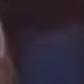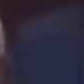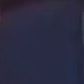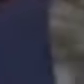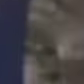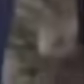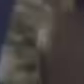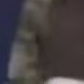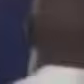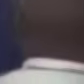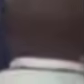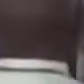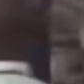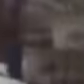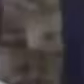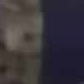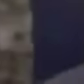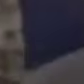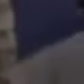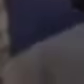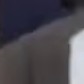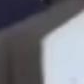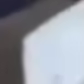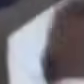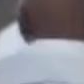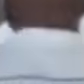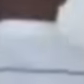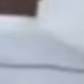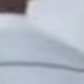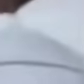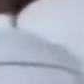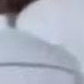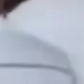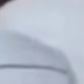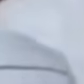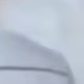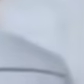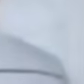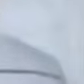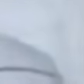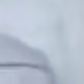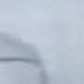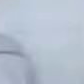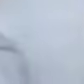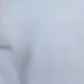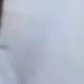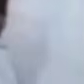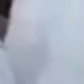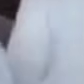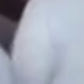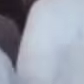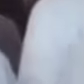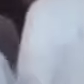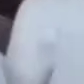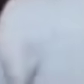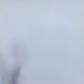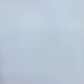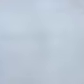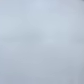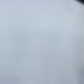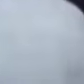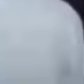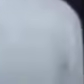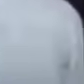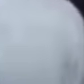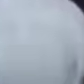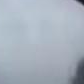yofika izonithole insingizekanda ibangelezulu kuphela umngunu wakithi ekunengene itshele ehle phezulu benengene elibone ngondwandwa libona